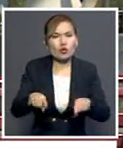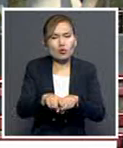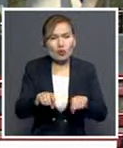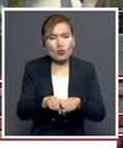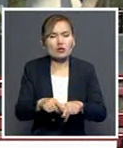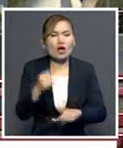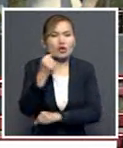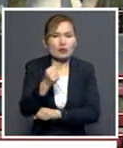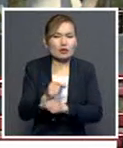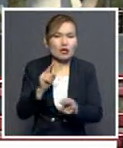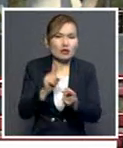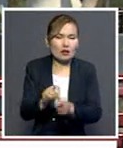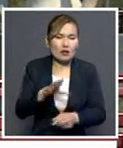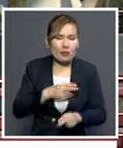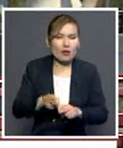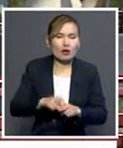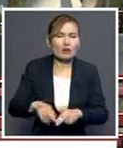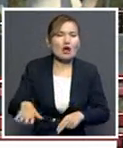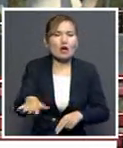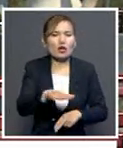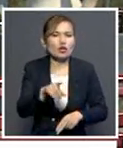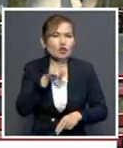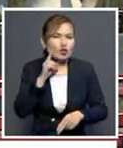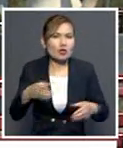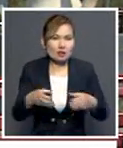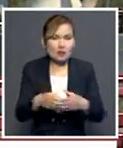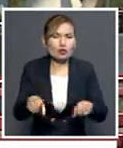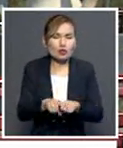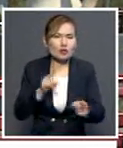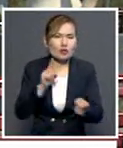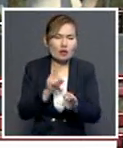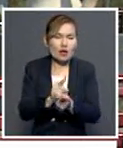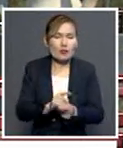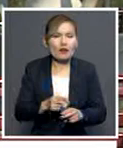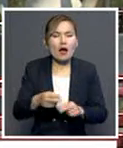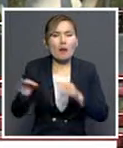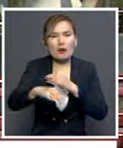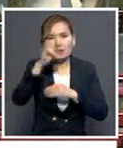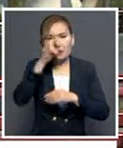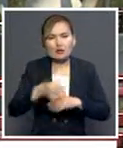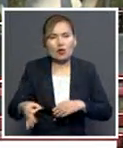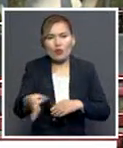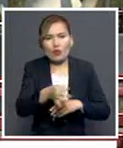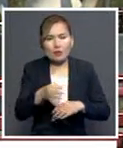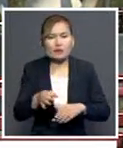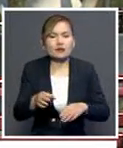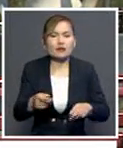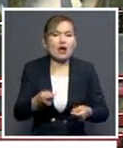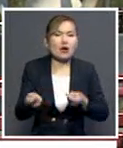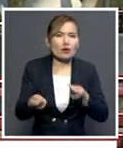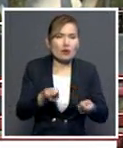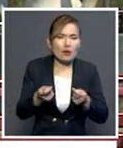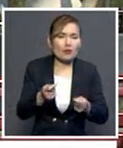сарайын аралады. Президентке өңірдің экономикалық әлеуметтік даму барысы да баяндалды. Бұл туралы